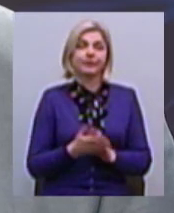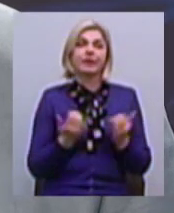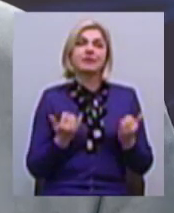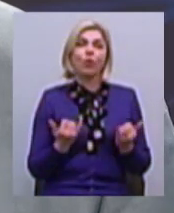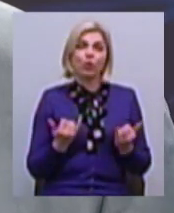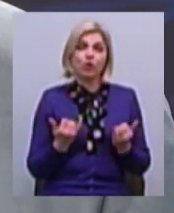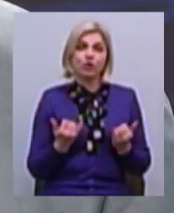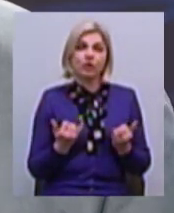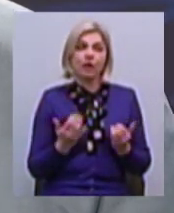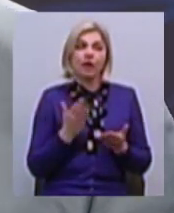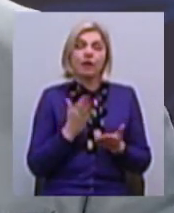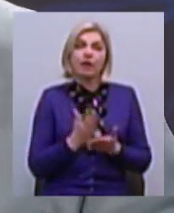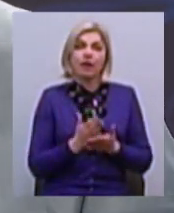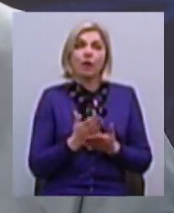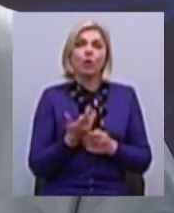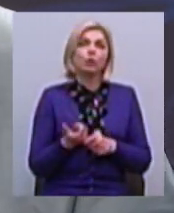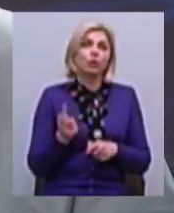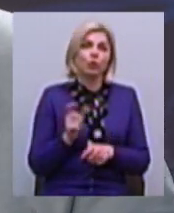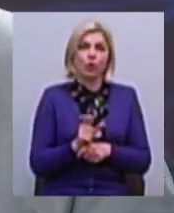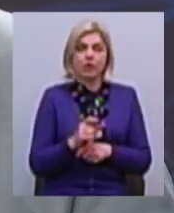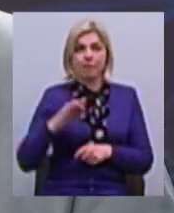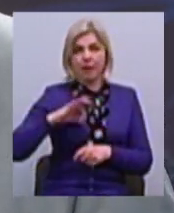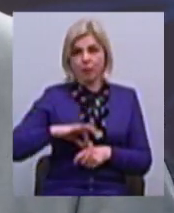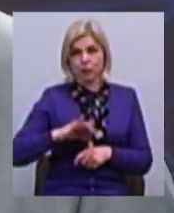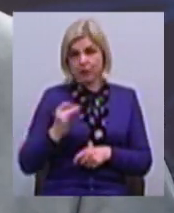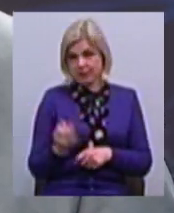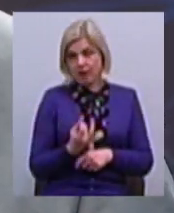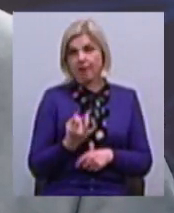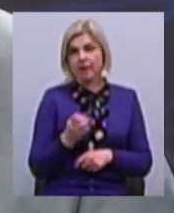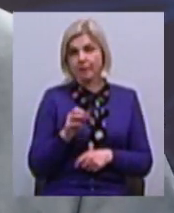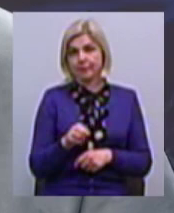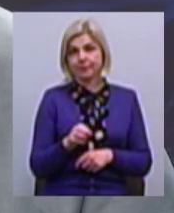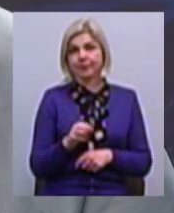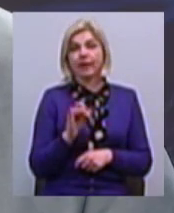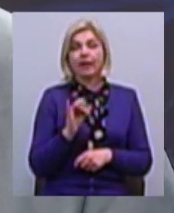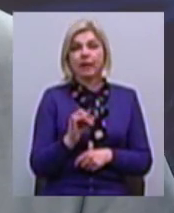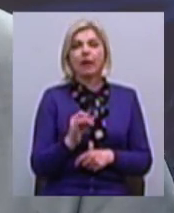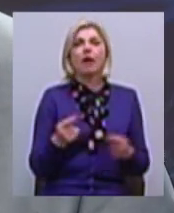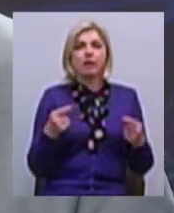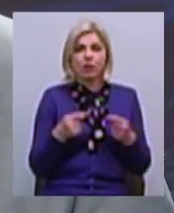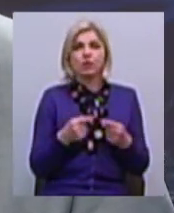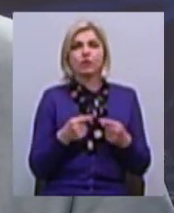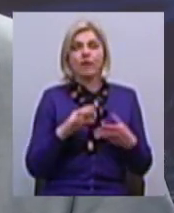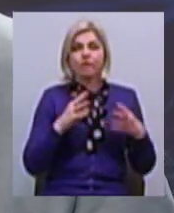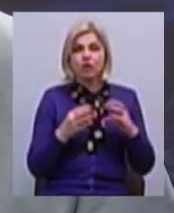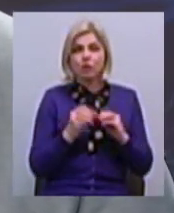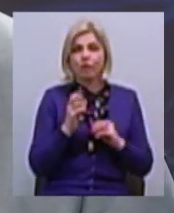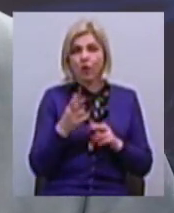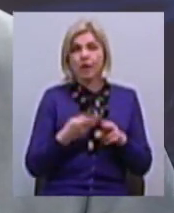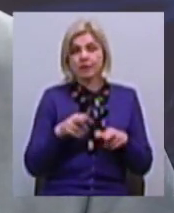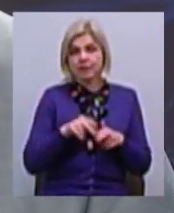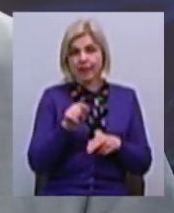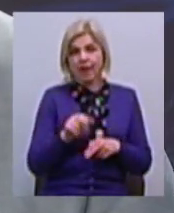сьогоднішніх, є досить прибутковим і цікавим. І однозначний висновок цієї робочої